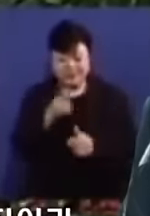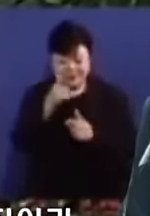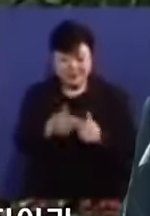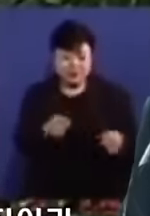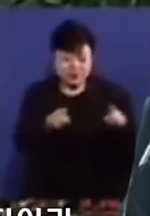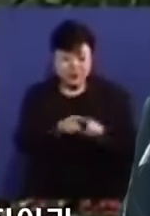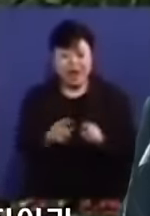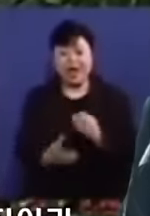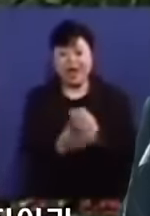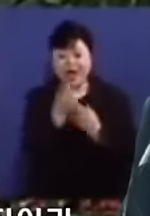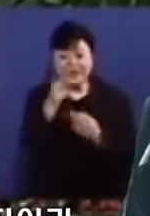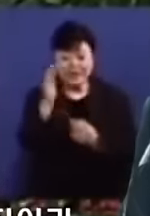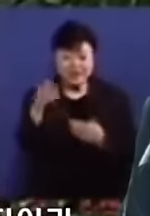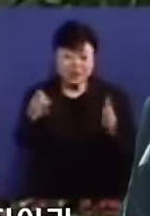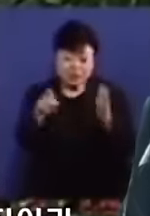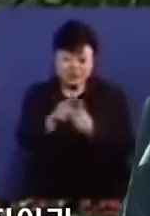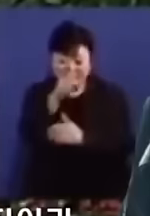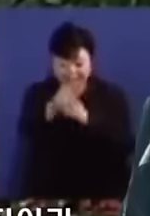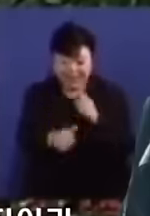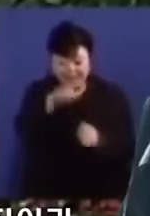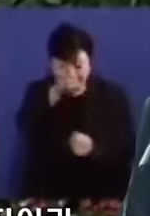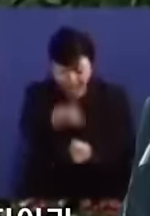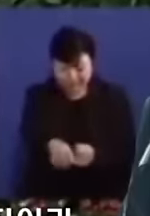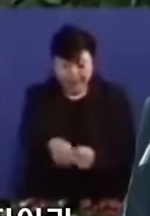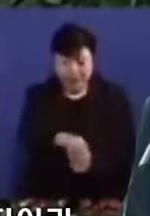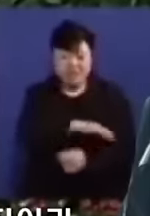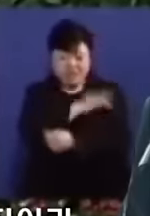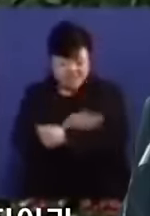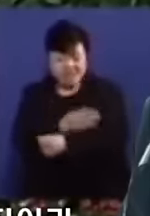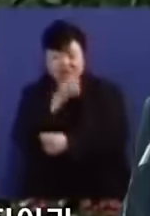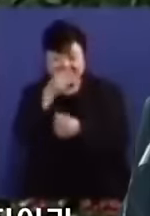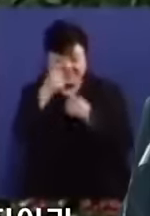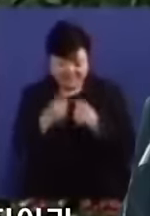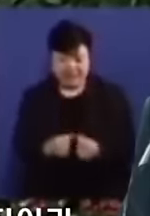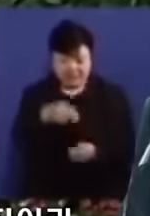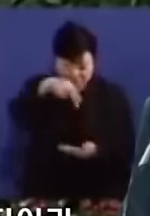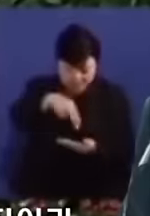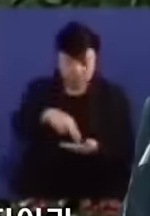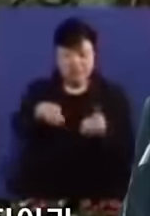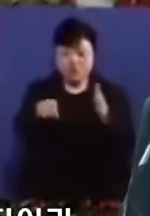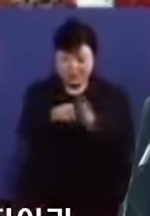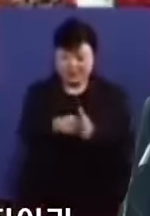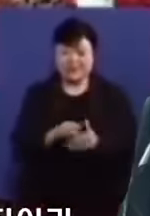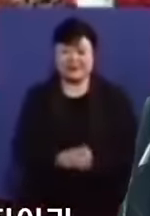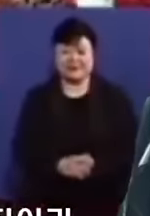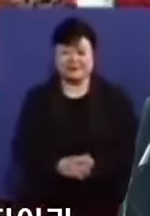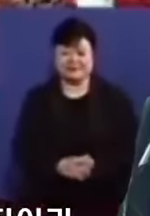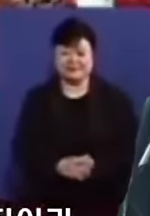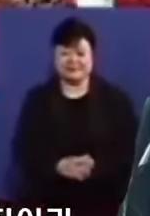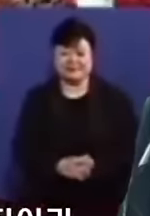그리스도와 하나 된 사람으로 하나님 앞에 능력 있는 사람으로 서게 하기 위한 것입니다.